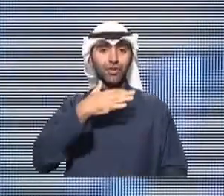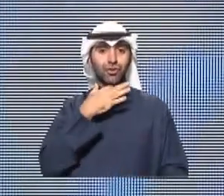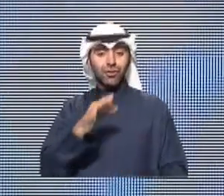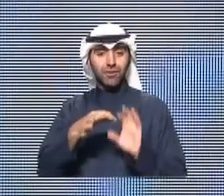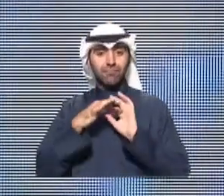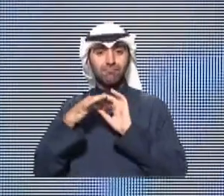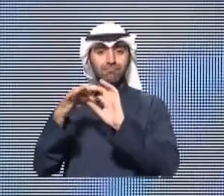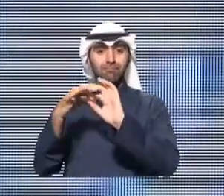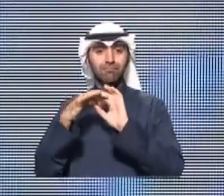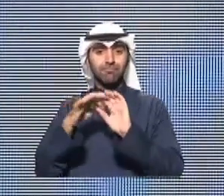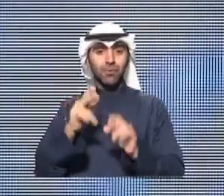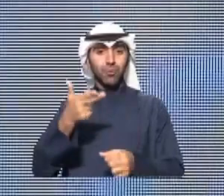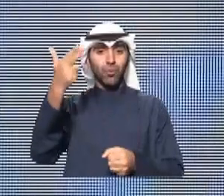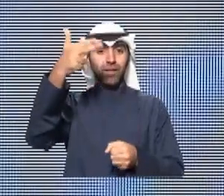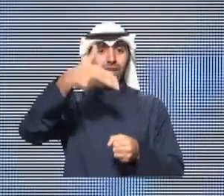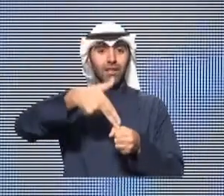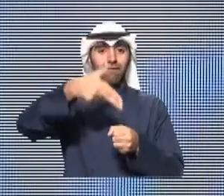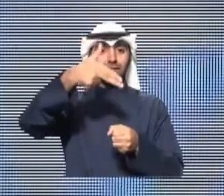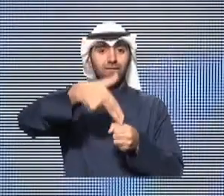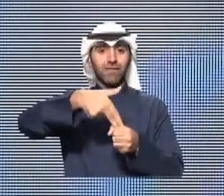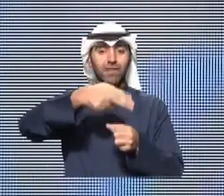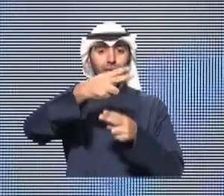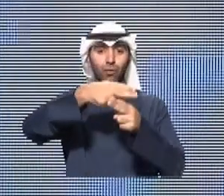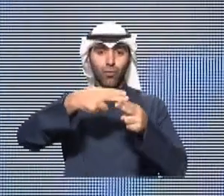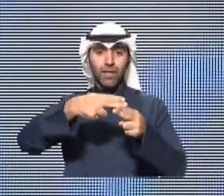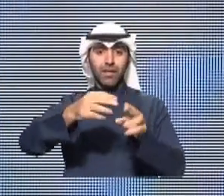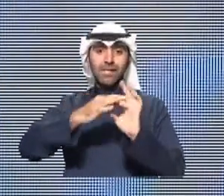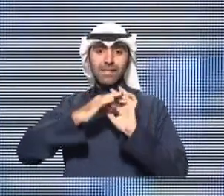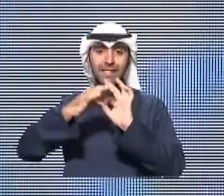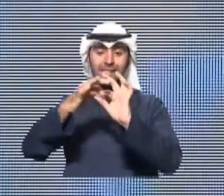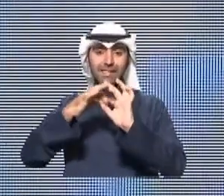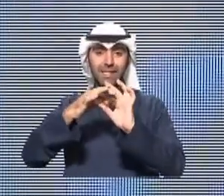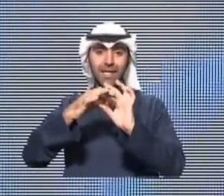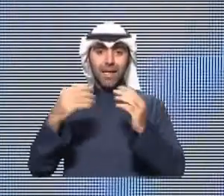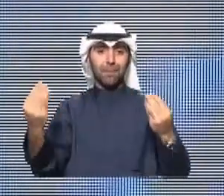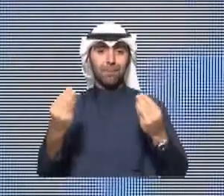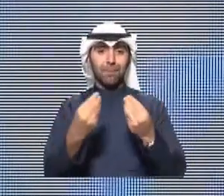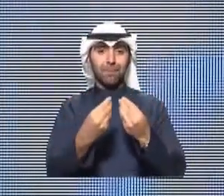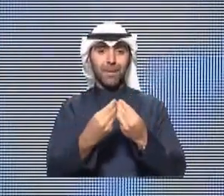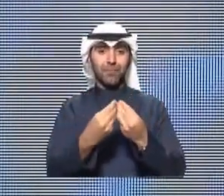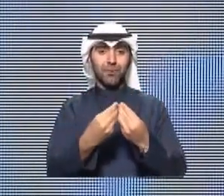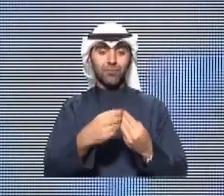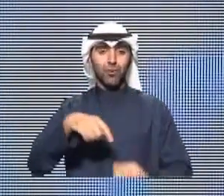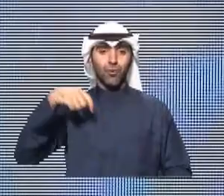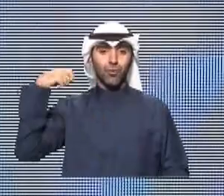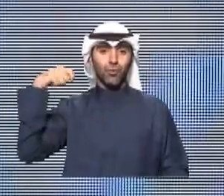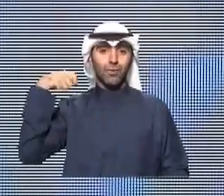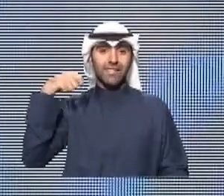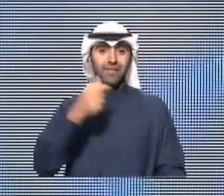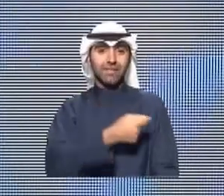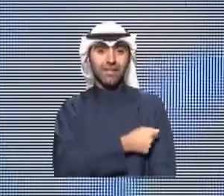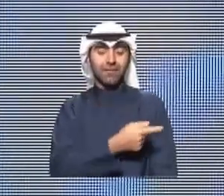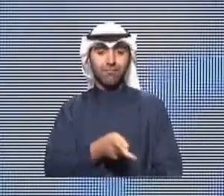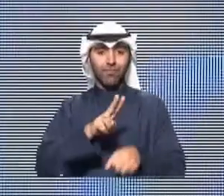بمختلف شركاته ومؤسساته، ولا ننسى كذلك التوسع بالتطعيم عبر مراكز الرعاية الصحية